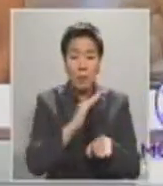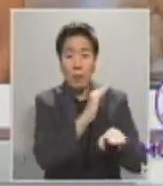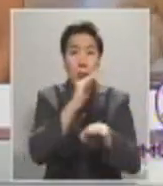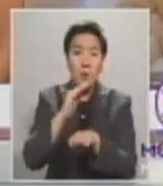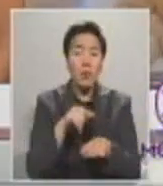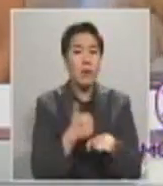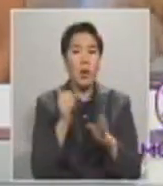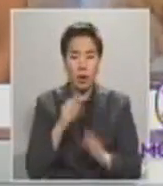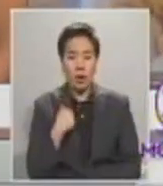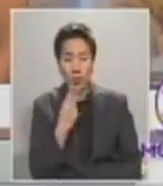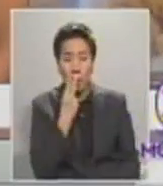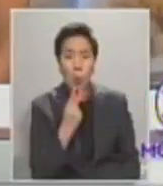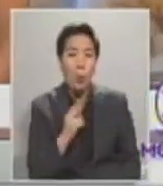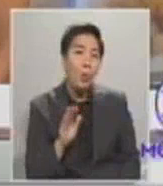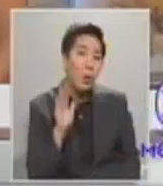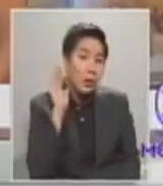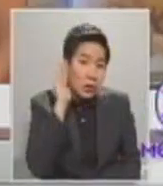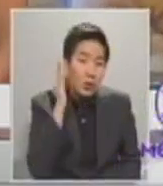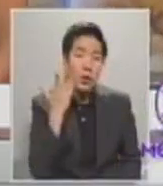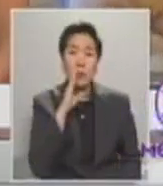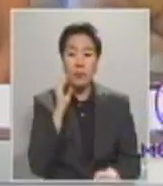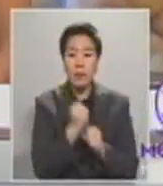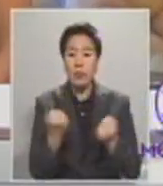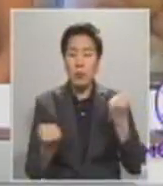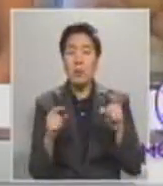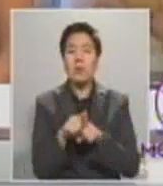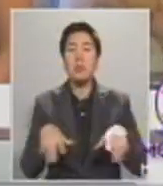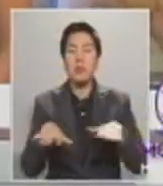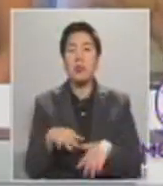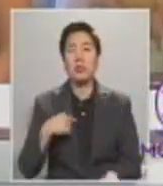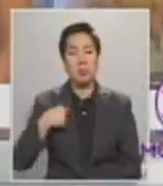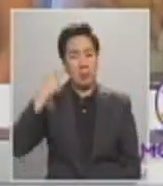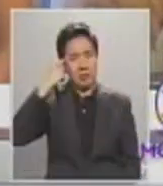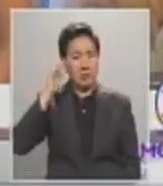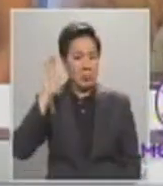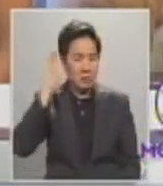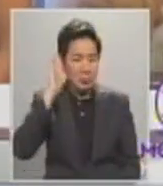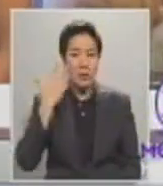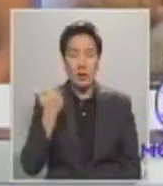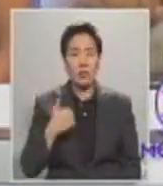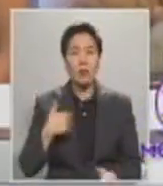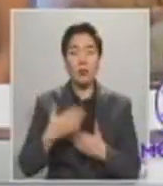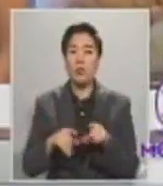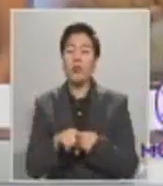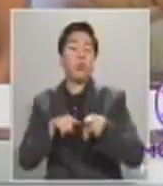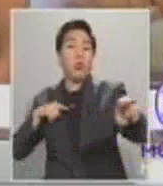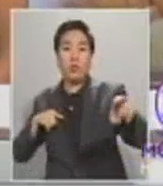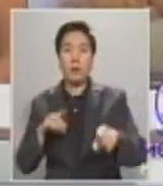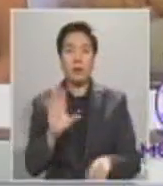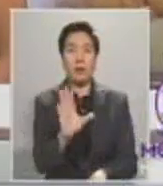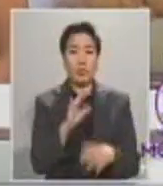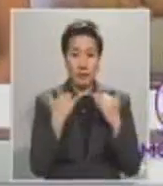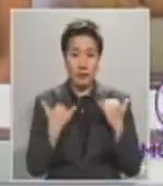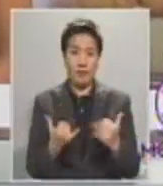แบบนั้น เพื่อญาติโยมเห็นจะได้มีศรัทธาไงถ้าเกิดว่าทำเป็นรถแบบโยมก็ไม่น่าจะมีศรัทธา ผมว่าไปไกลไปหน่อยนะหลวงพ่อครับ